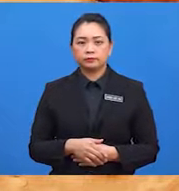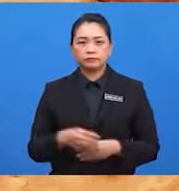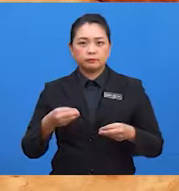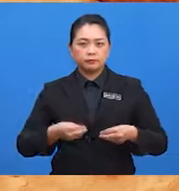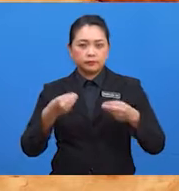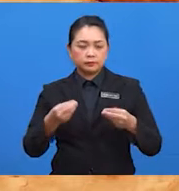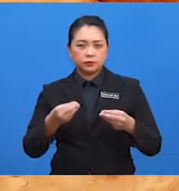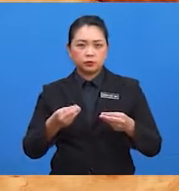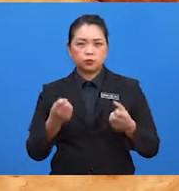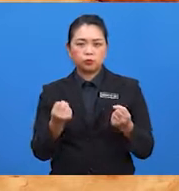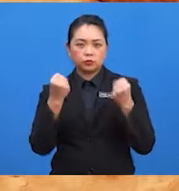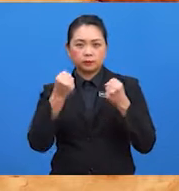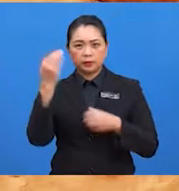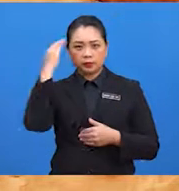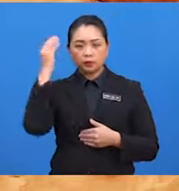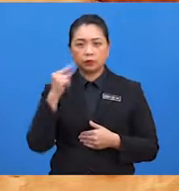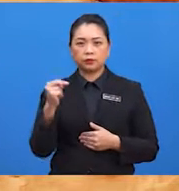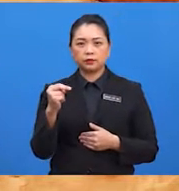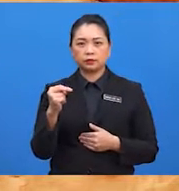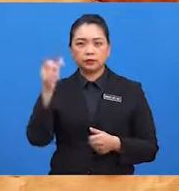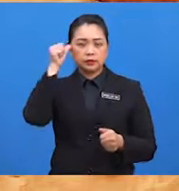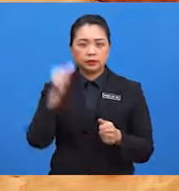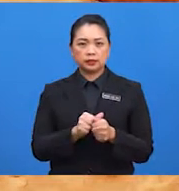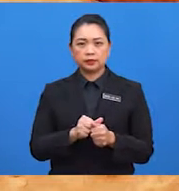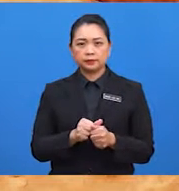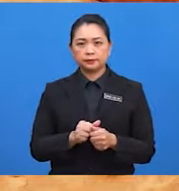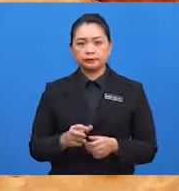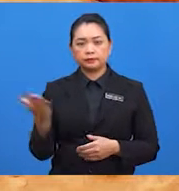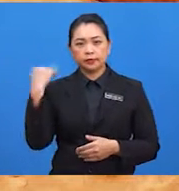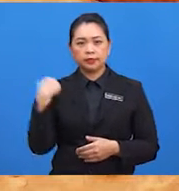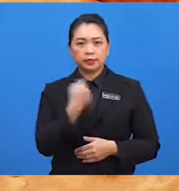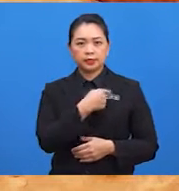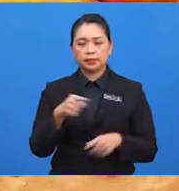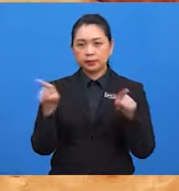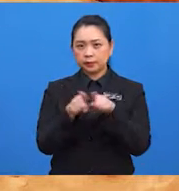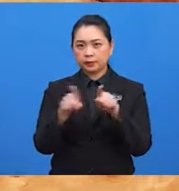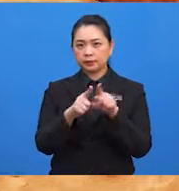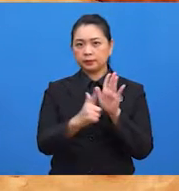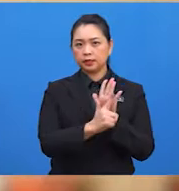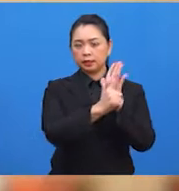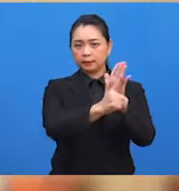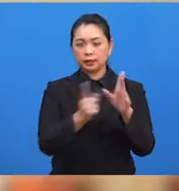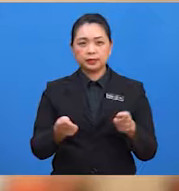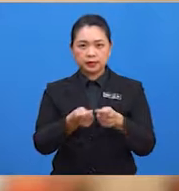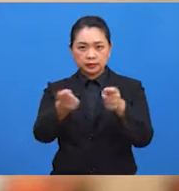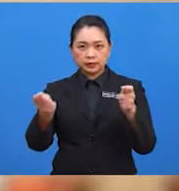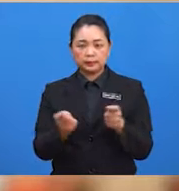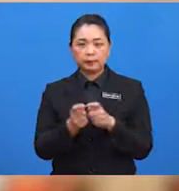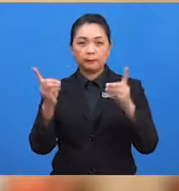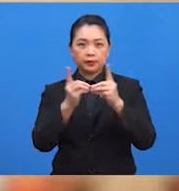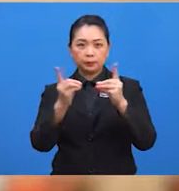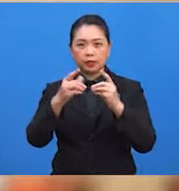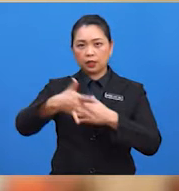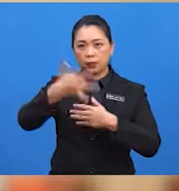bagi mengukuhkan lagi pengetahuan dan daya ingatan kita, mari sama-sama kita labelkan lokasi pertempatan